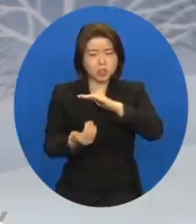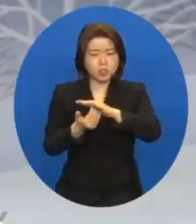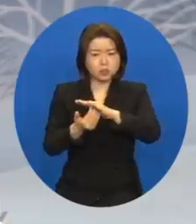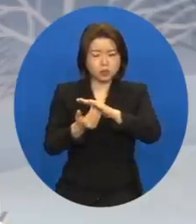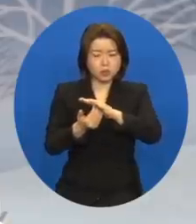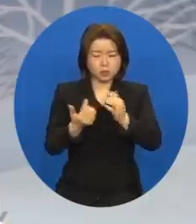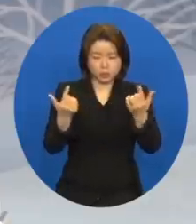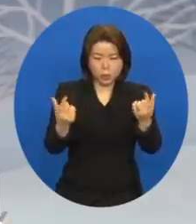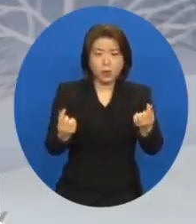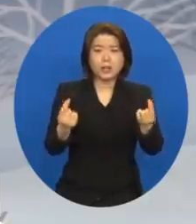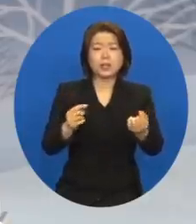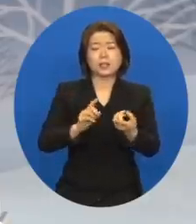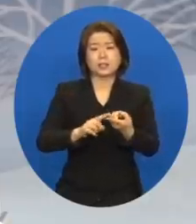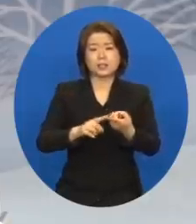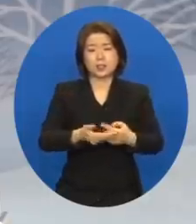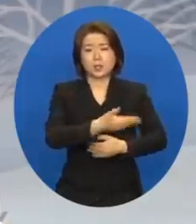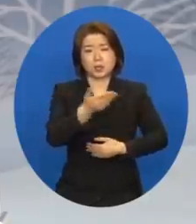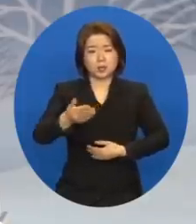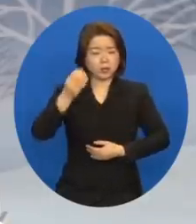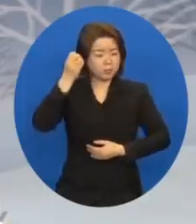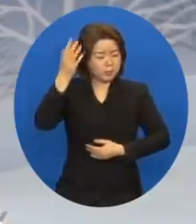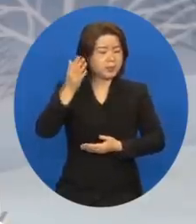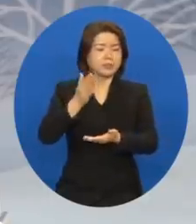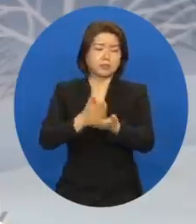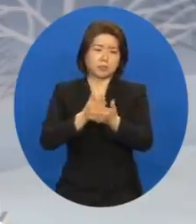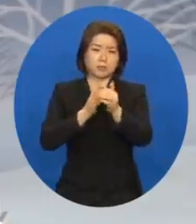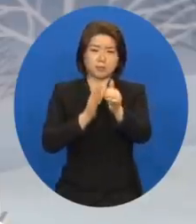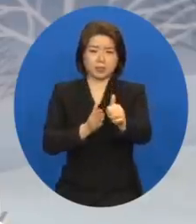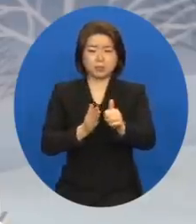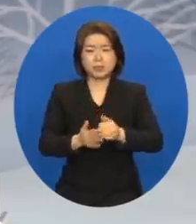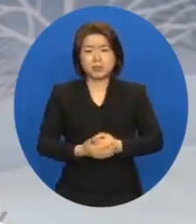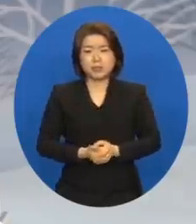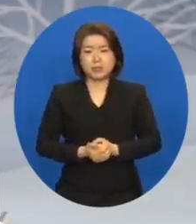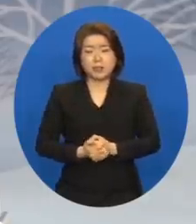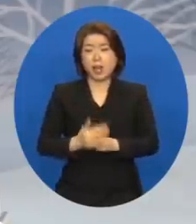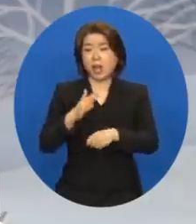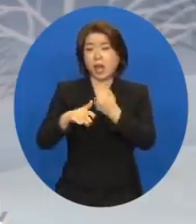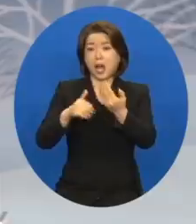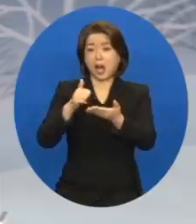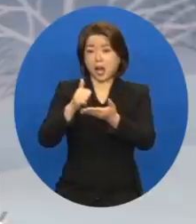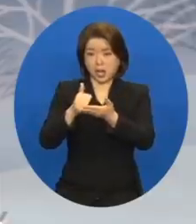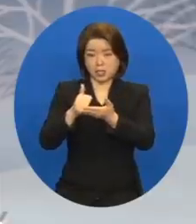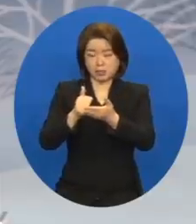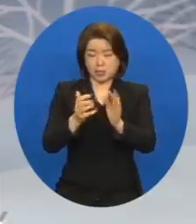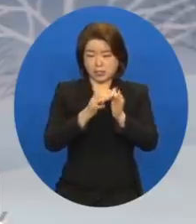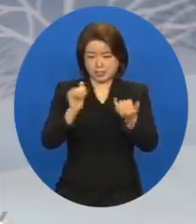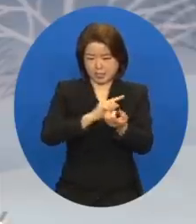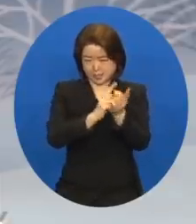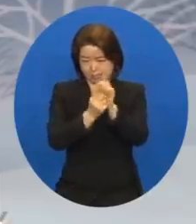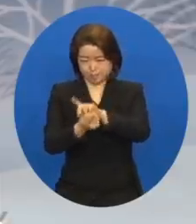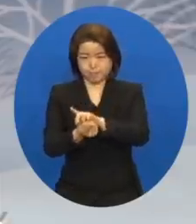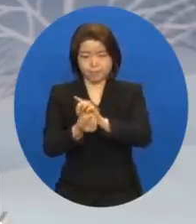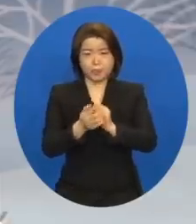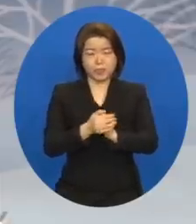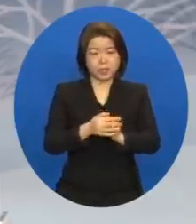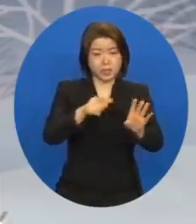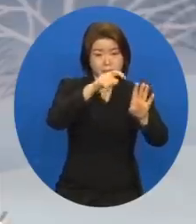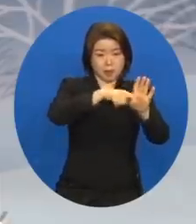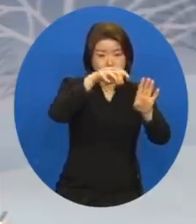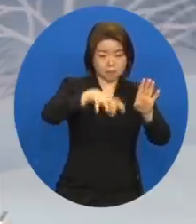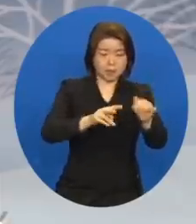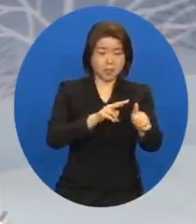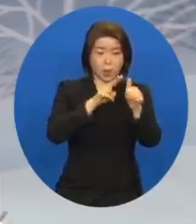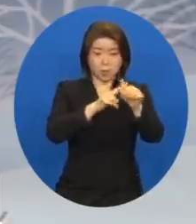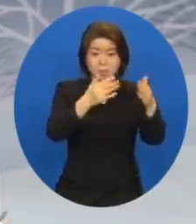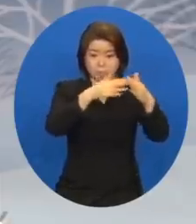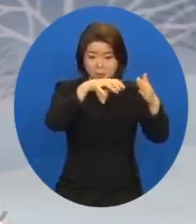사실을 여러분이 절대 잊으시면 안 됩니다. 하나님께서 사람이 되셔서 베들레헴 마구간에